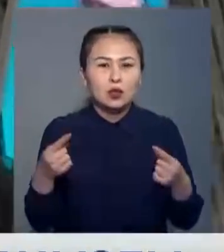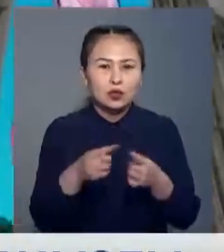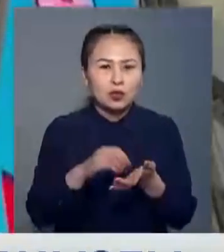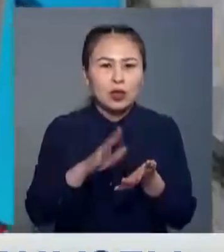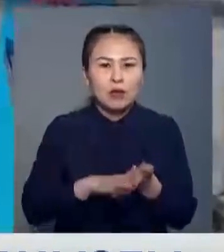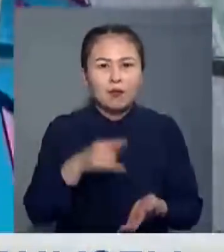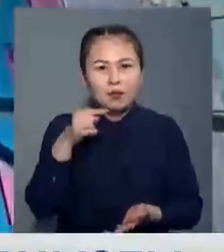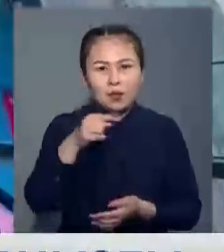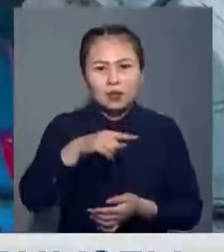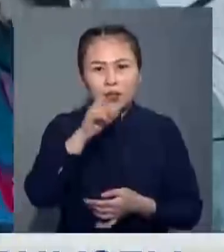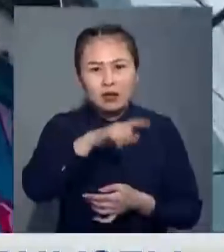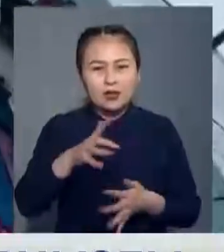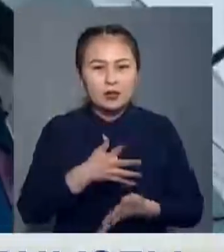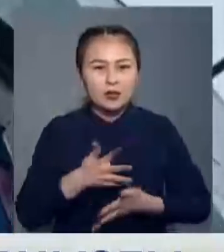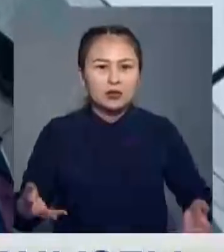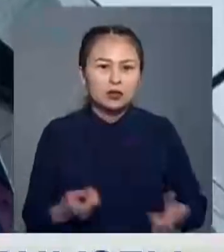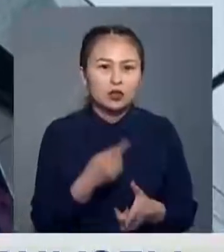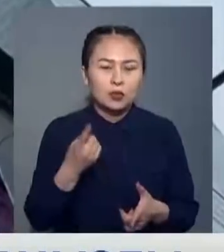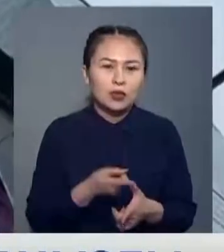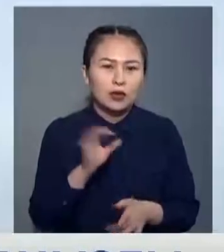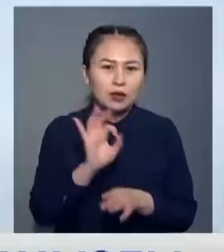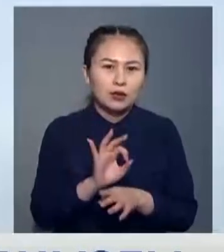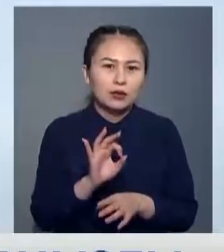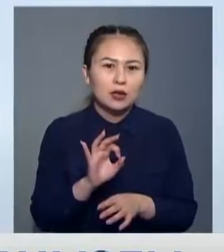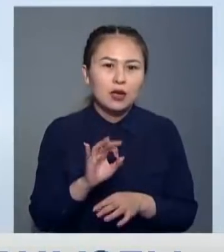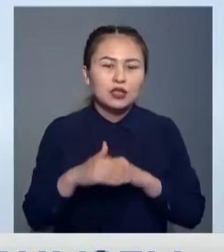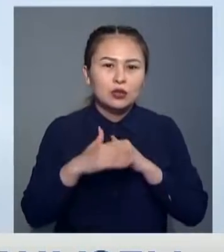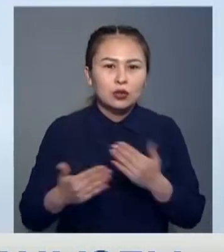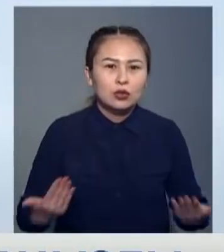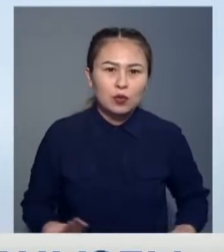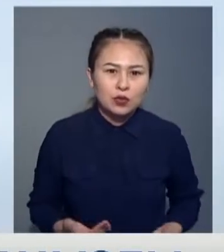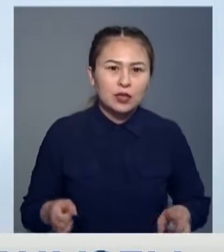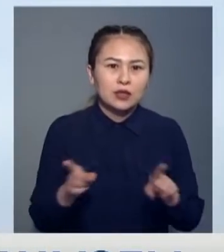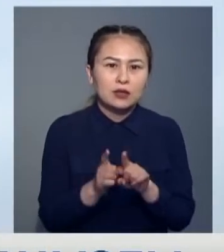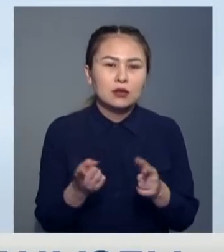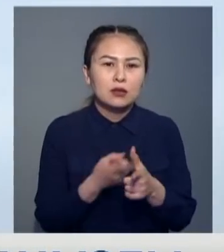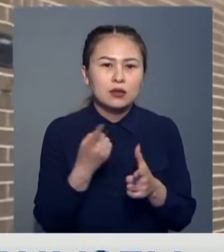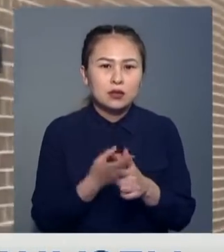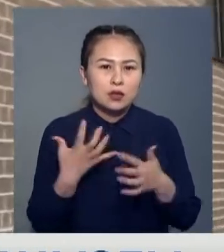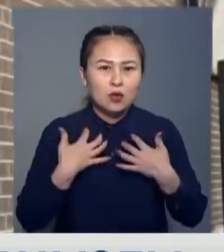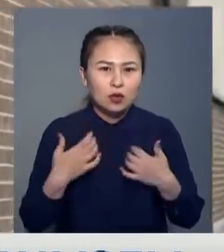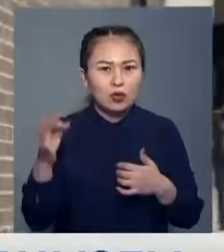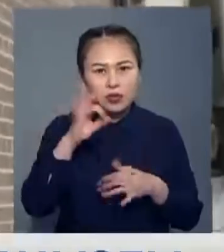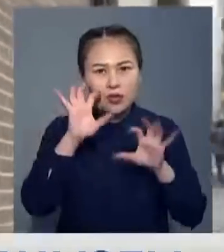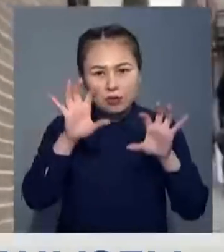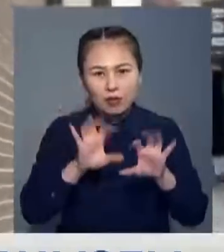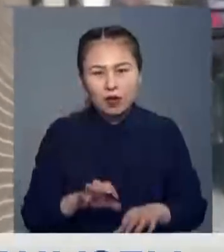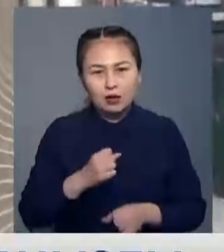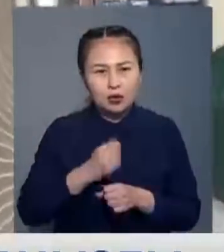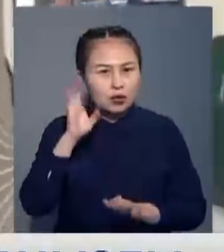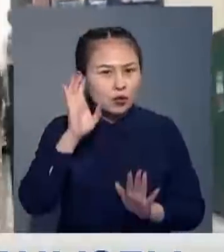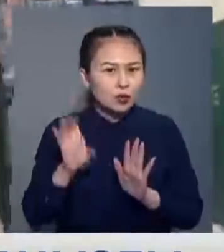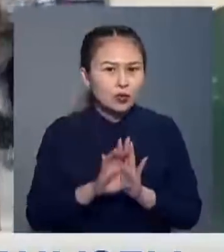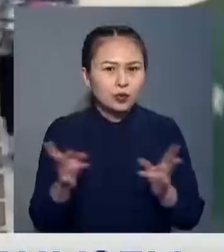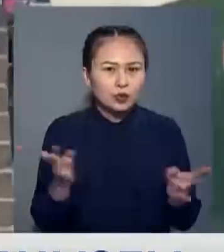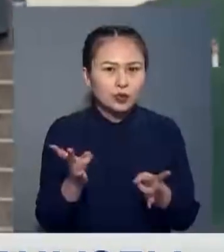дертке шалдыққан, ал 1 мыңнан астамы індет құрбандарының қатарында. Жергілікті тұрғындар болса, дендерінің саулығы үшін заңға